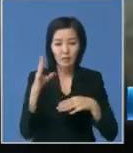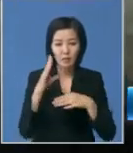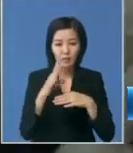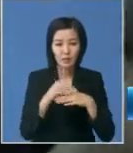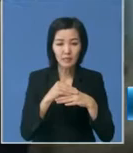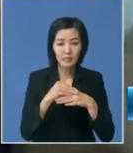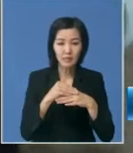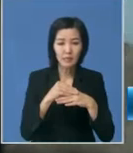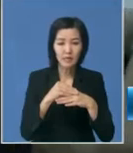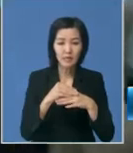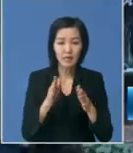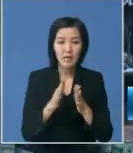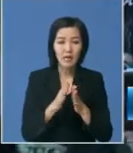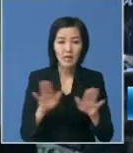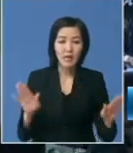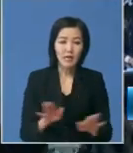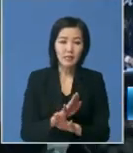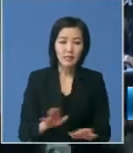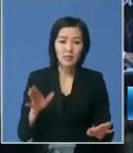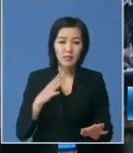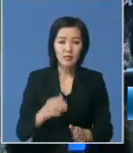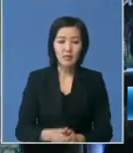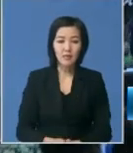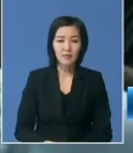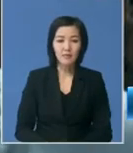сөзіне жазылған әндер шырқалды.